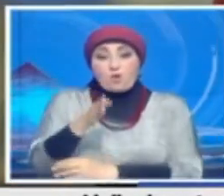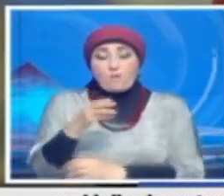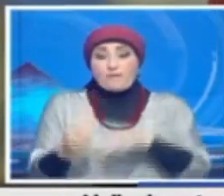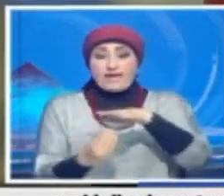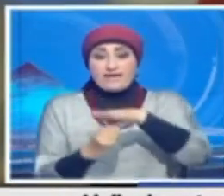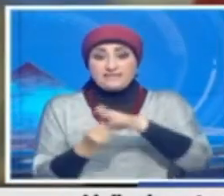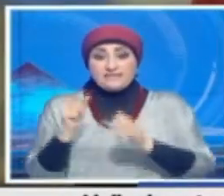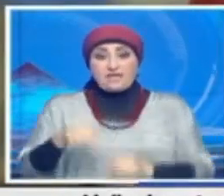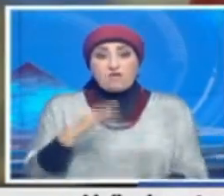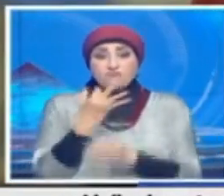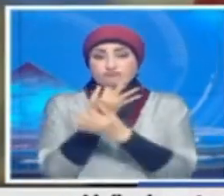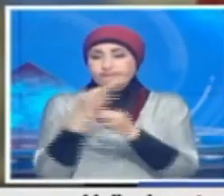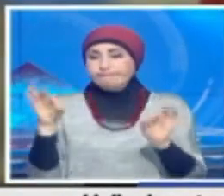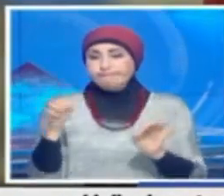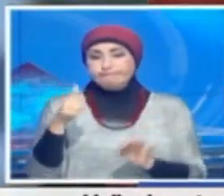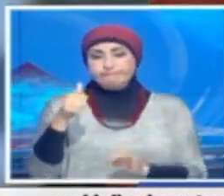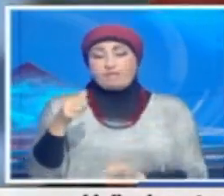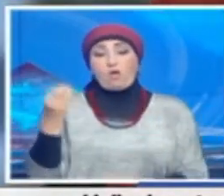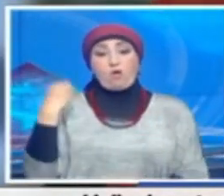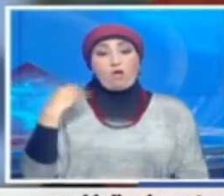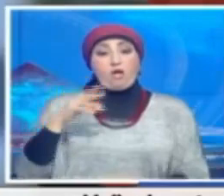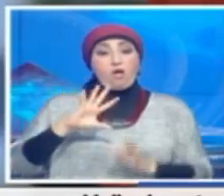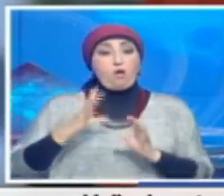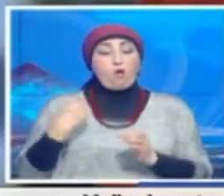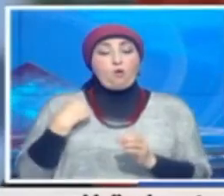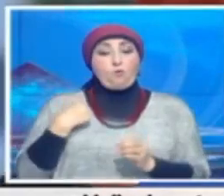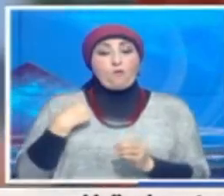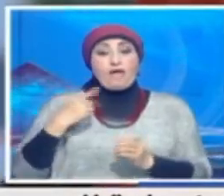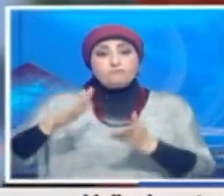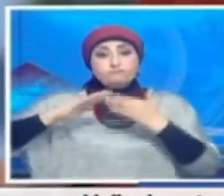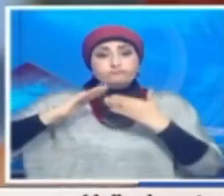كانت فائقة التوقع، لم أكن أعرف أنها